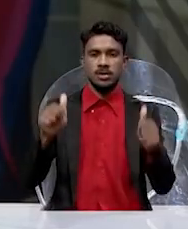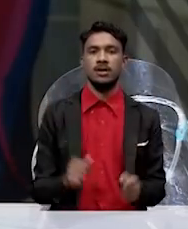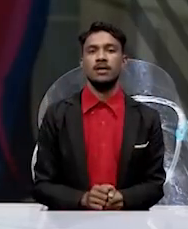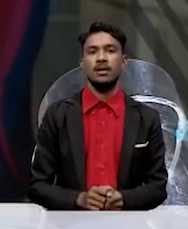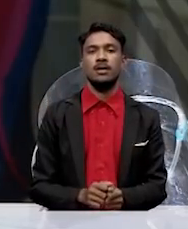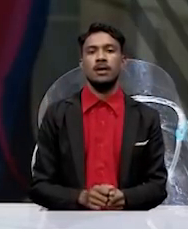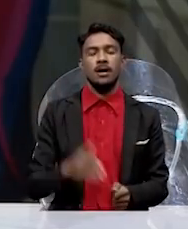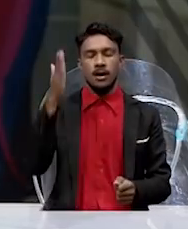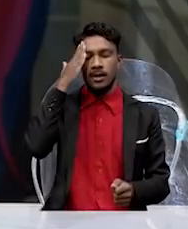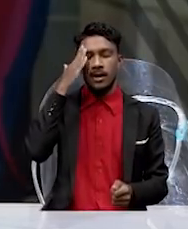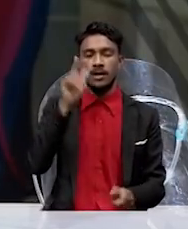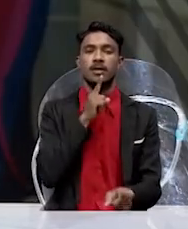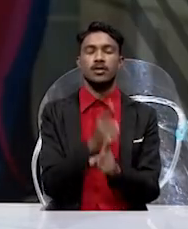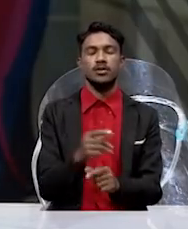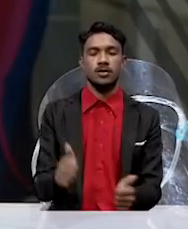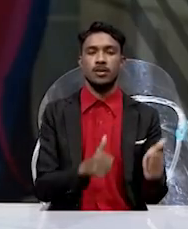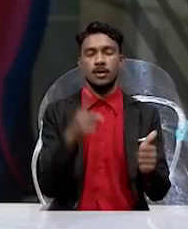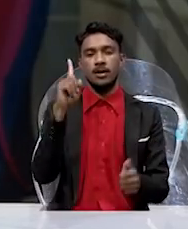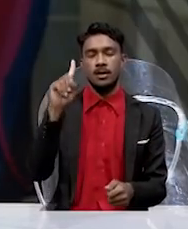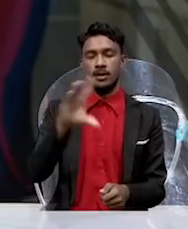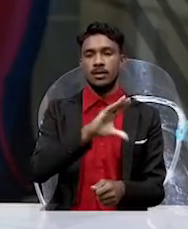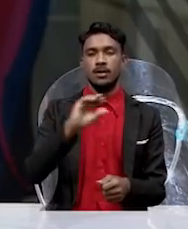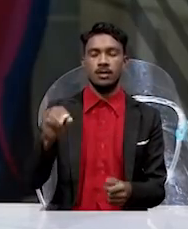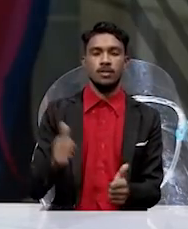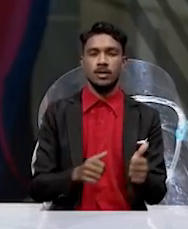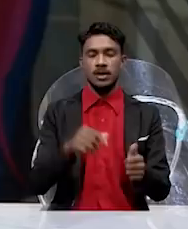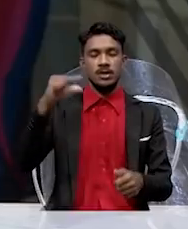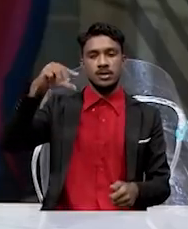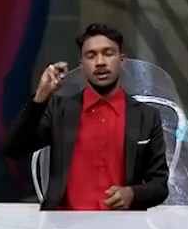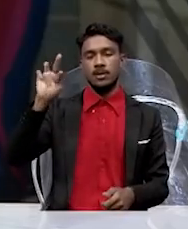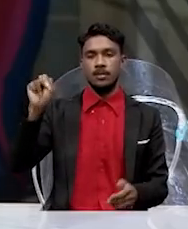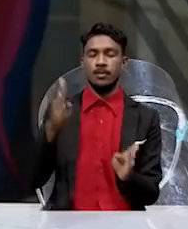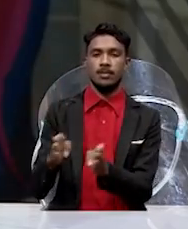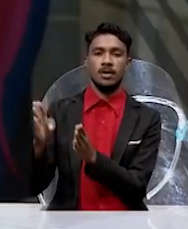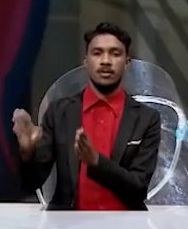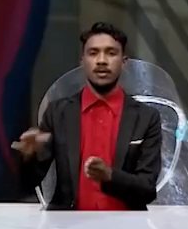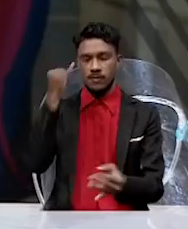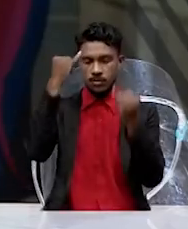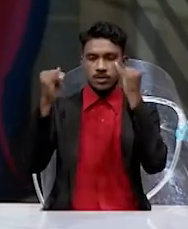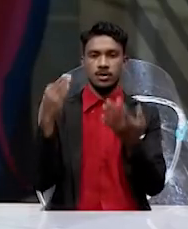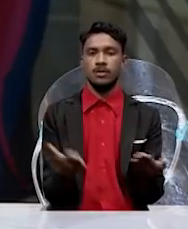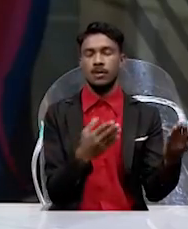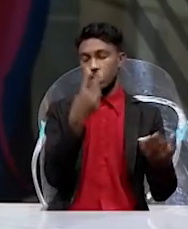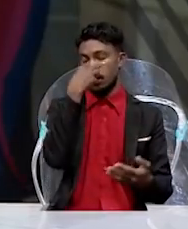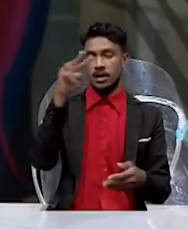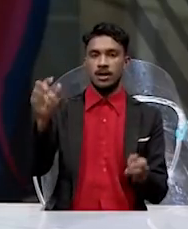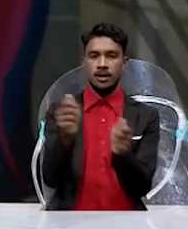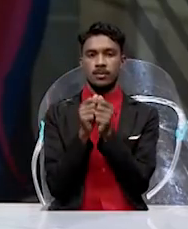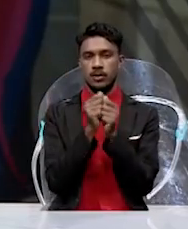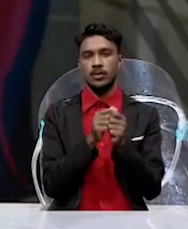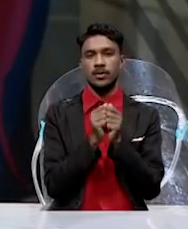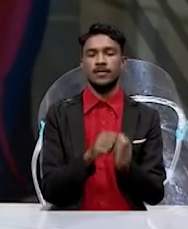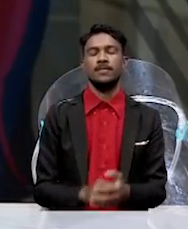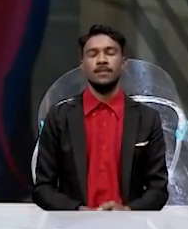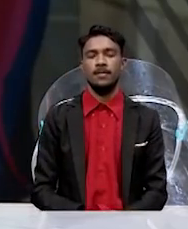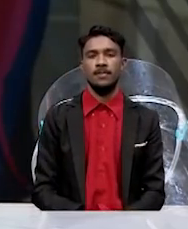Ato atene klien kona basuntone, ekipa GMN preparo na pakota informasaun ida, tuirmai ita kompanya hamotok.